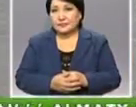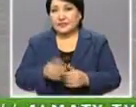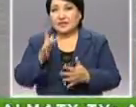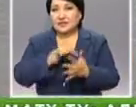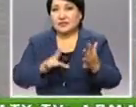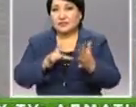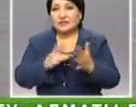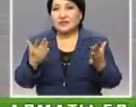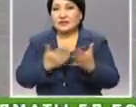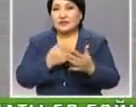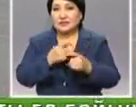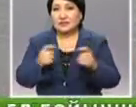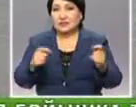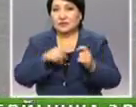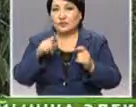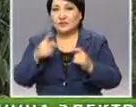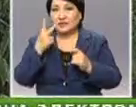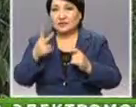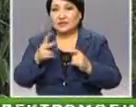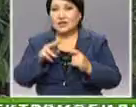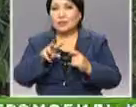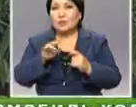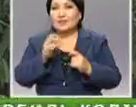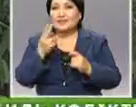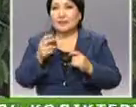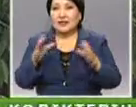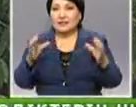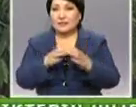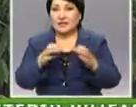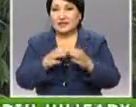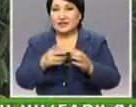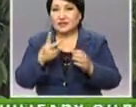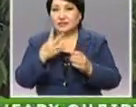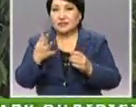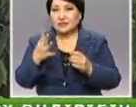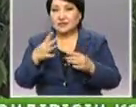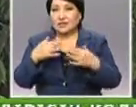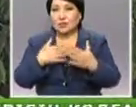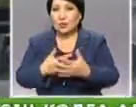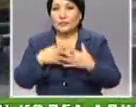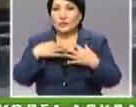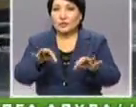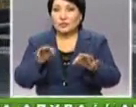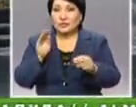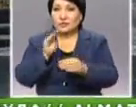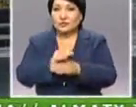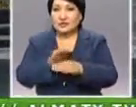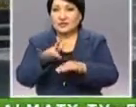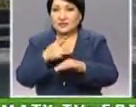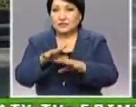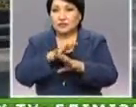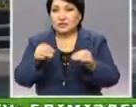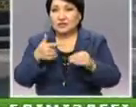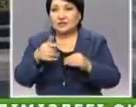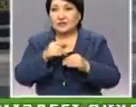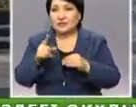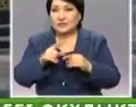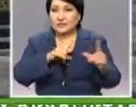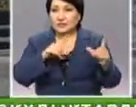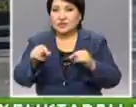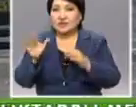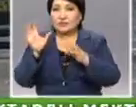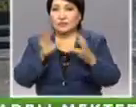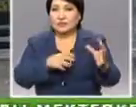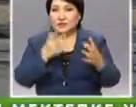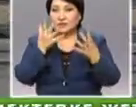Шахармызда жаңадан ашылған нөмірі 2-ші муниципалды парк тағы 25 қоғамдық көлікпен толғады. Статистика бойынша көгілдір отынмен жүретін автобустар күніне